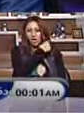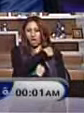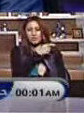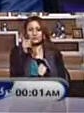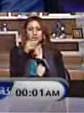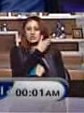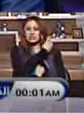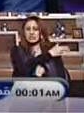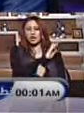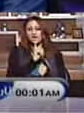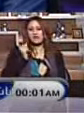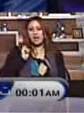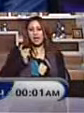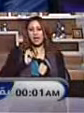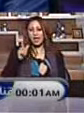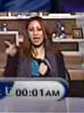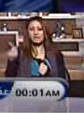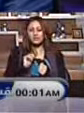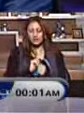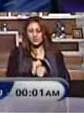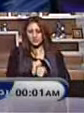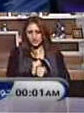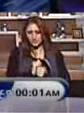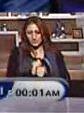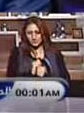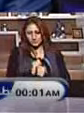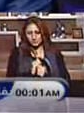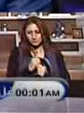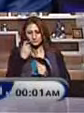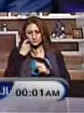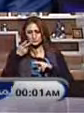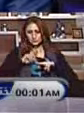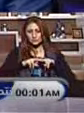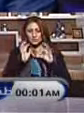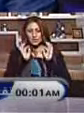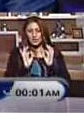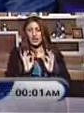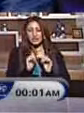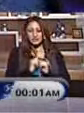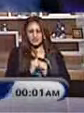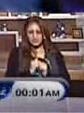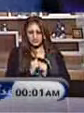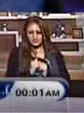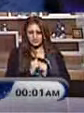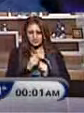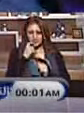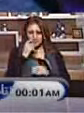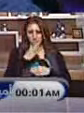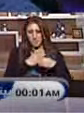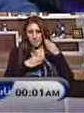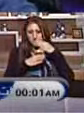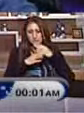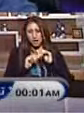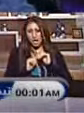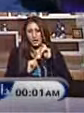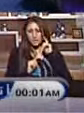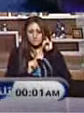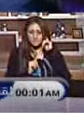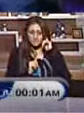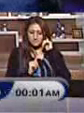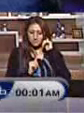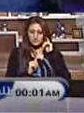الا عن موعده وعدها اياه فلما تبين له انه عدو لله تبرا منه ان ابراهيم لحليم اواه منيب